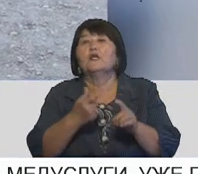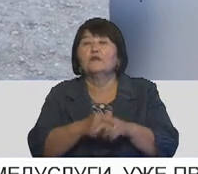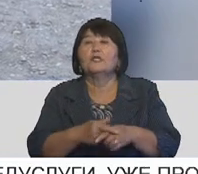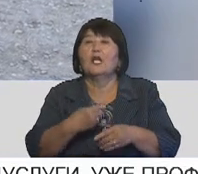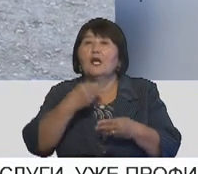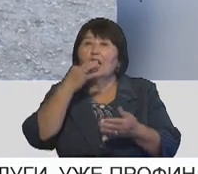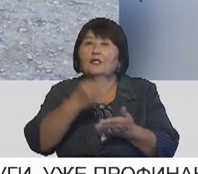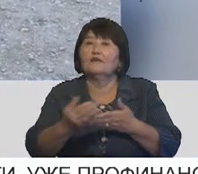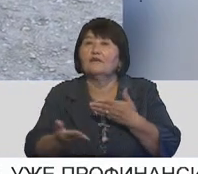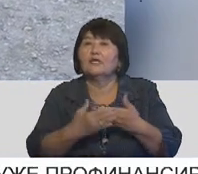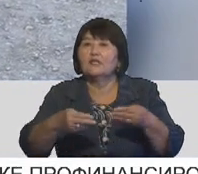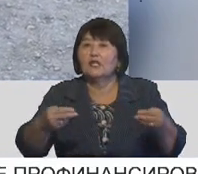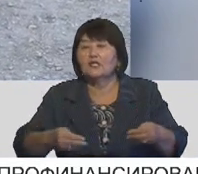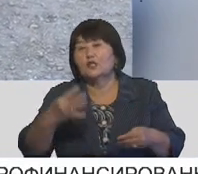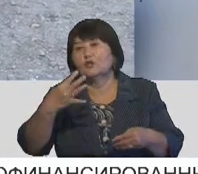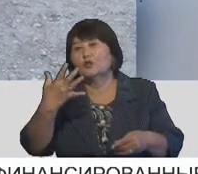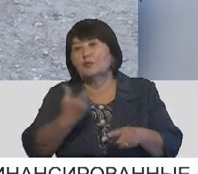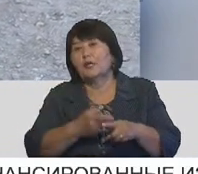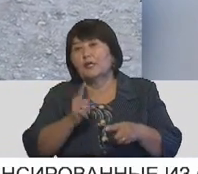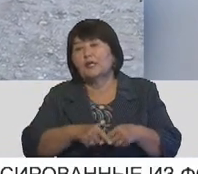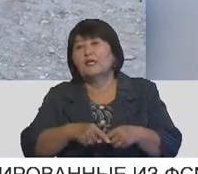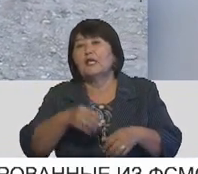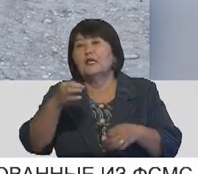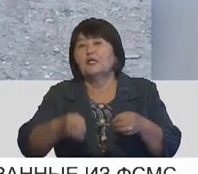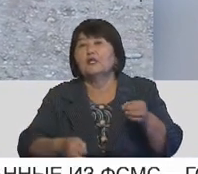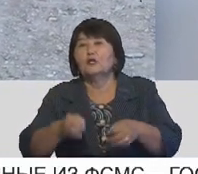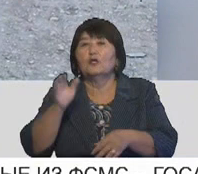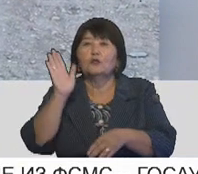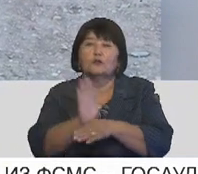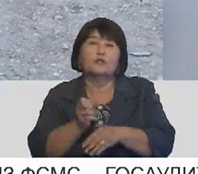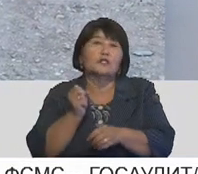административной ответственности 45 из них решением суда